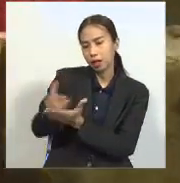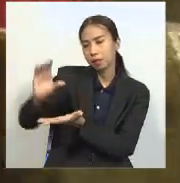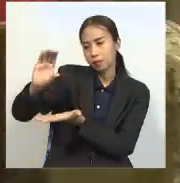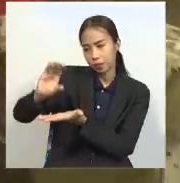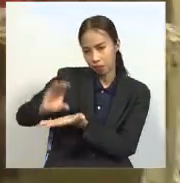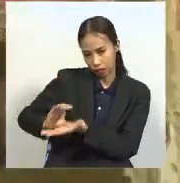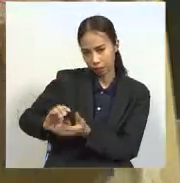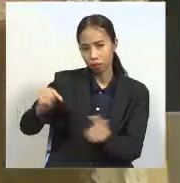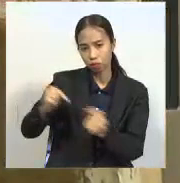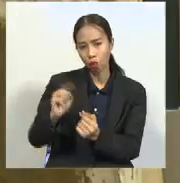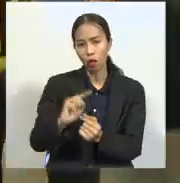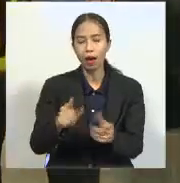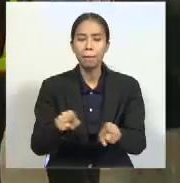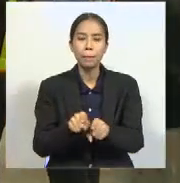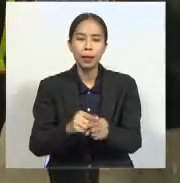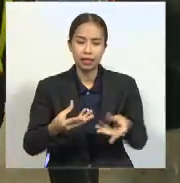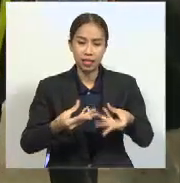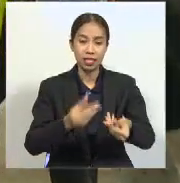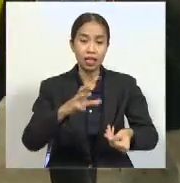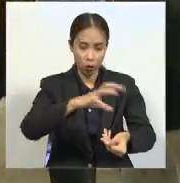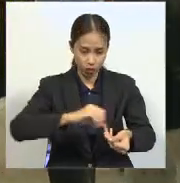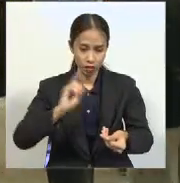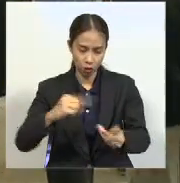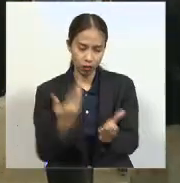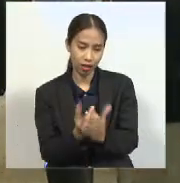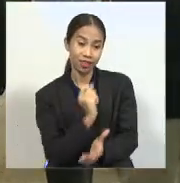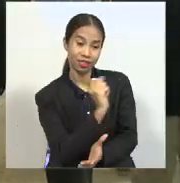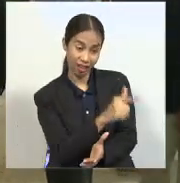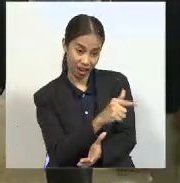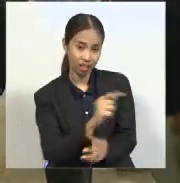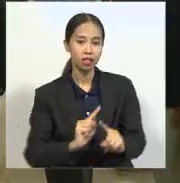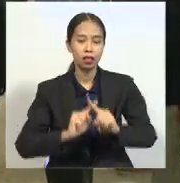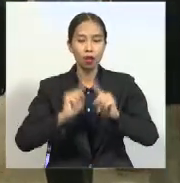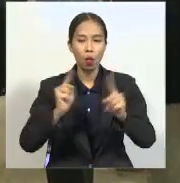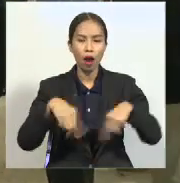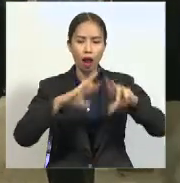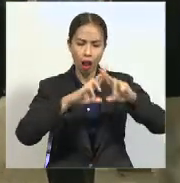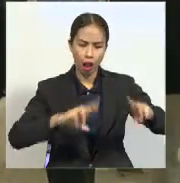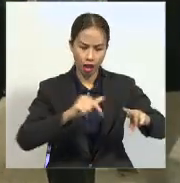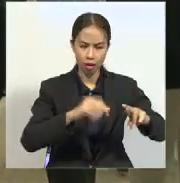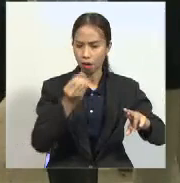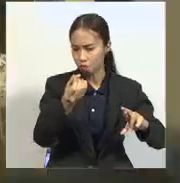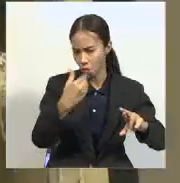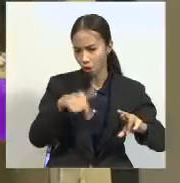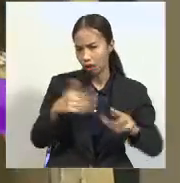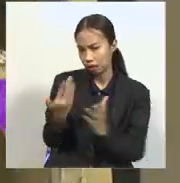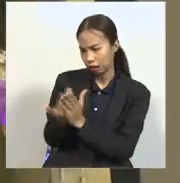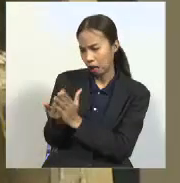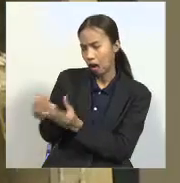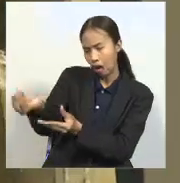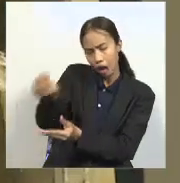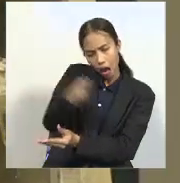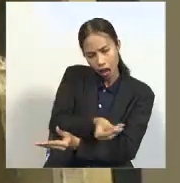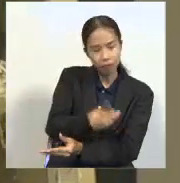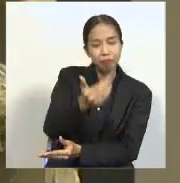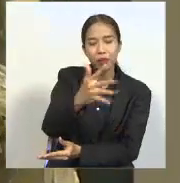ำหรับการเวนคืนพื้นที่ก่อสร้างไปแล้วกว่า100ล้านบาทแต่ว่าที่ผ่านมาทางผู้ค้าเนี่ยบอกว่าไม่เคยมีการนำเงินมาจ่ายล